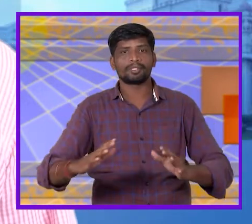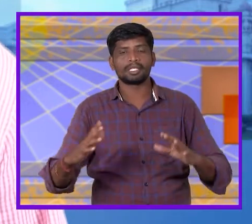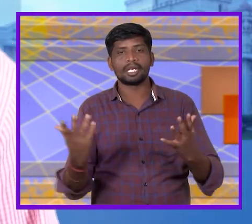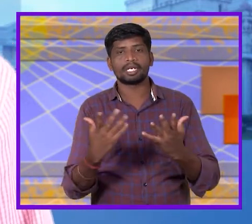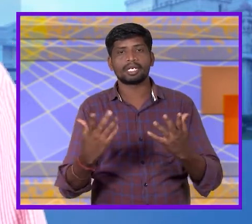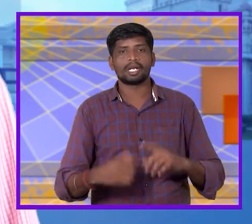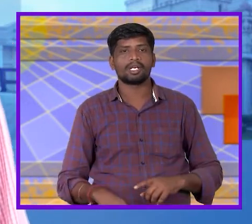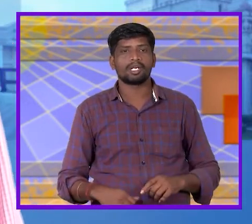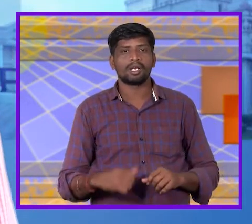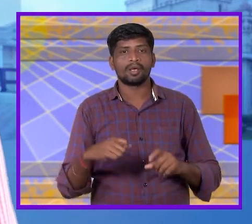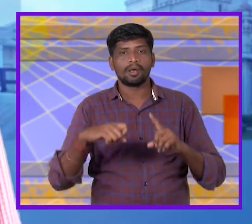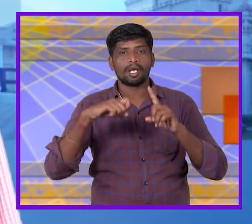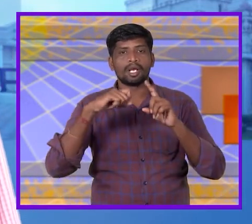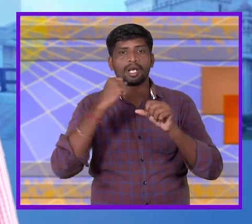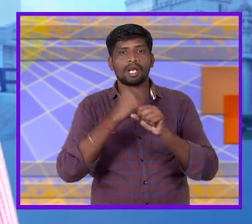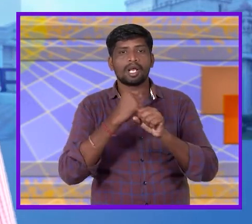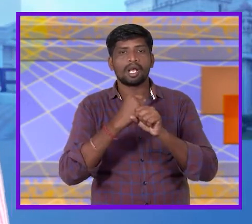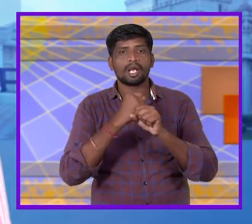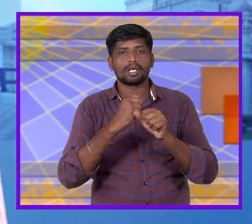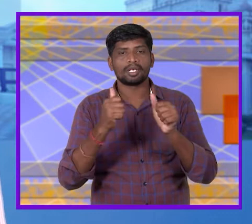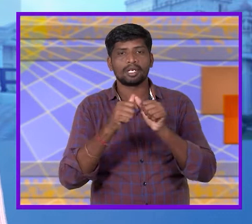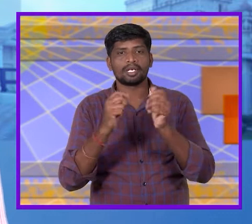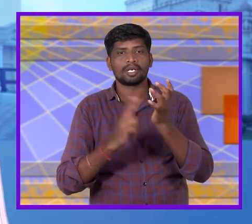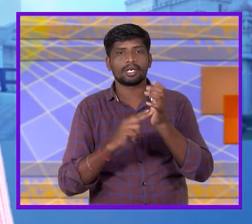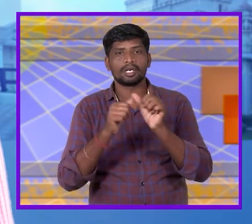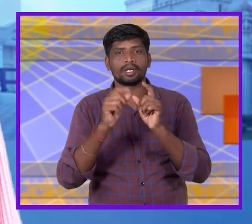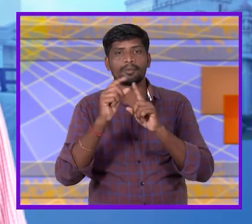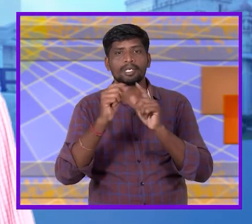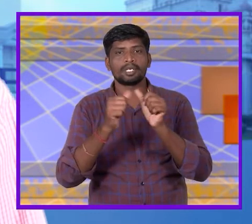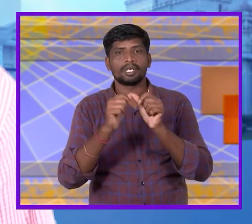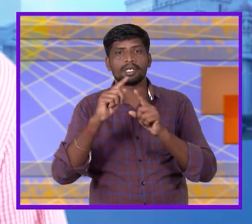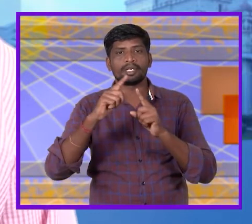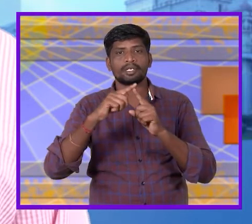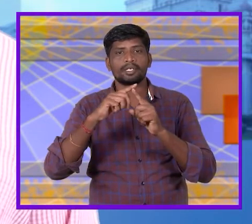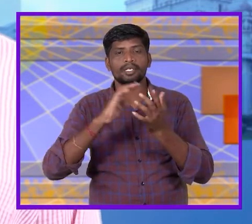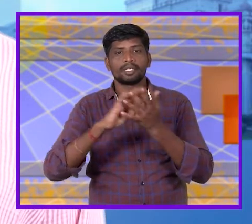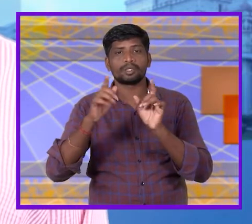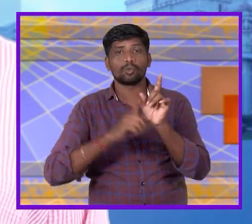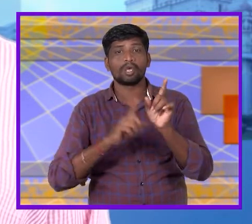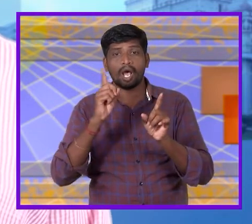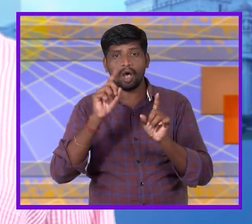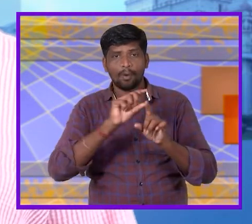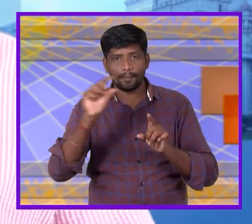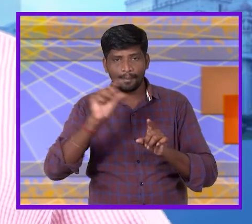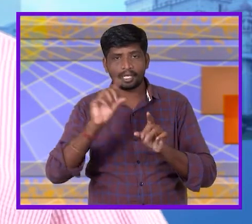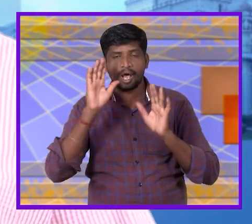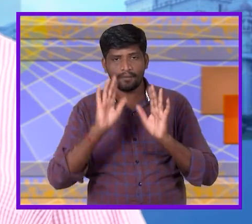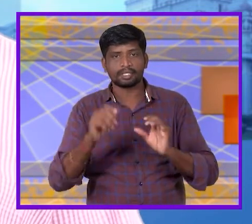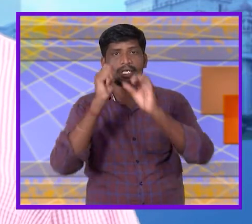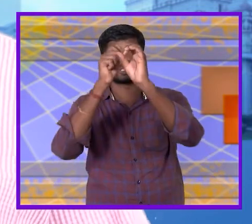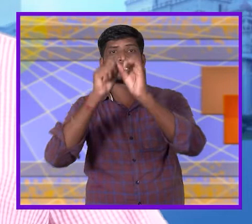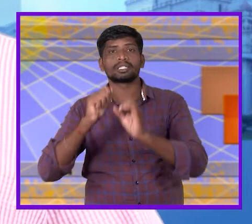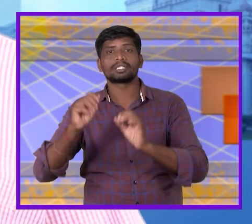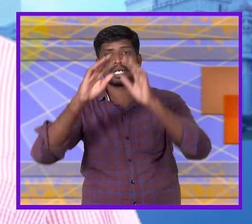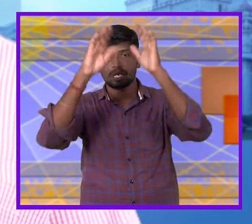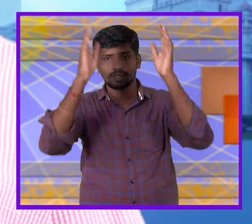கணபதி ஸ்தபதி என்று சொல்லக்கூடிய ஒரு அற்புதமான சிற்பி தான். அவர்தான் இந்த திருவள்ளுவர் சிலையை வடிவமைத்தார். தற்காலத்தில்